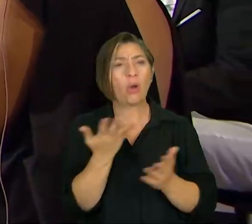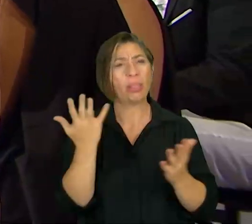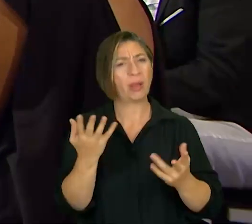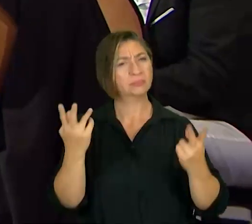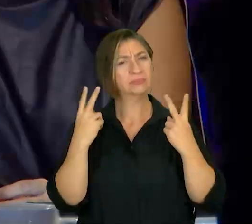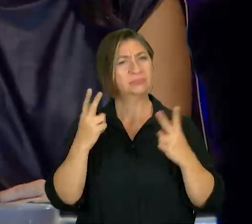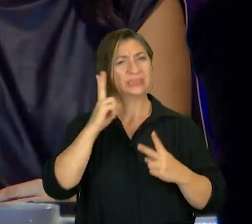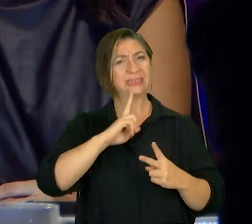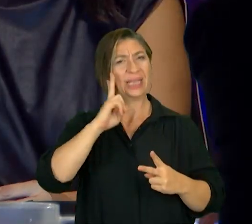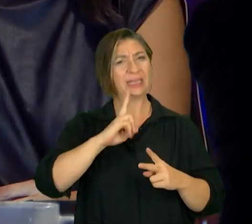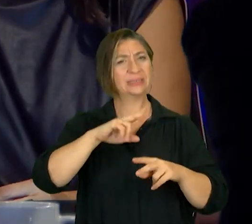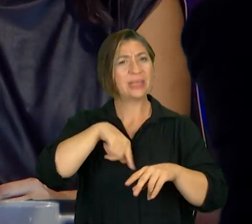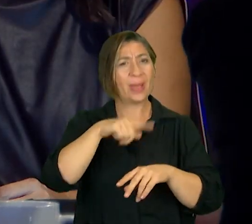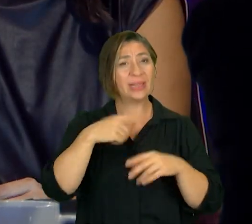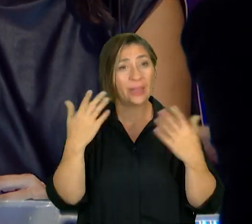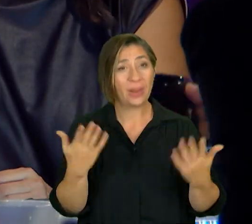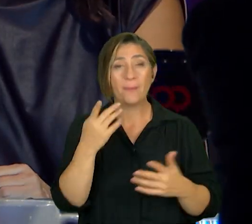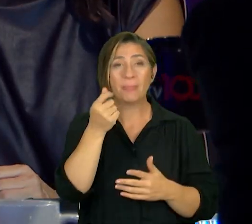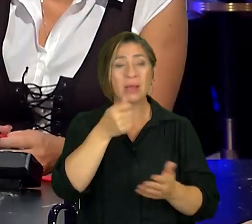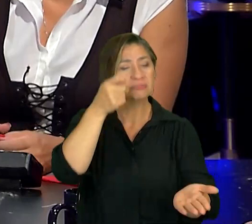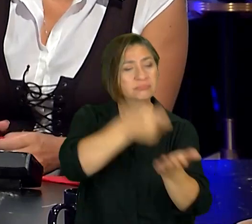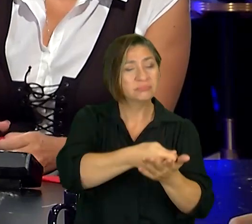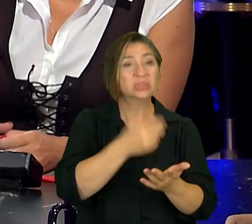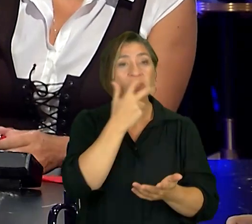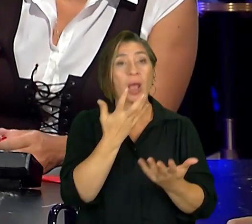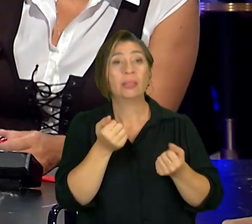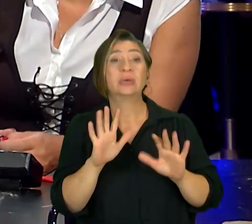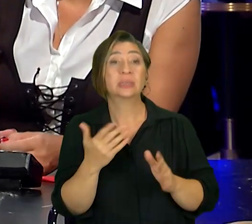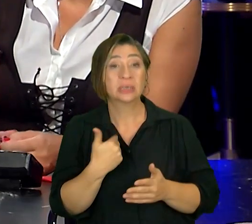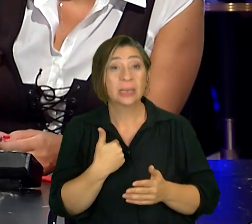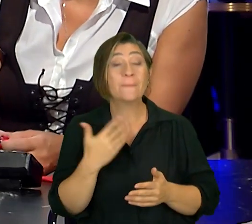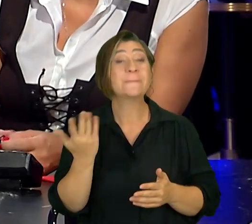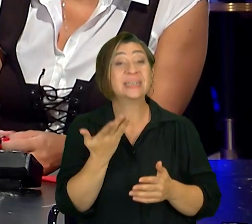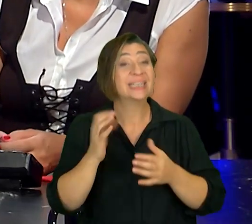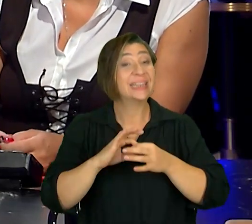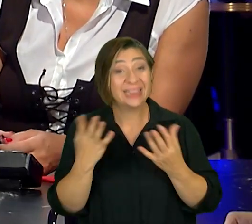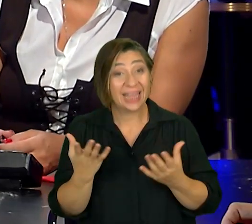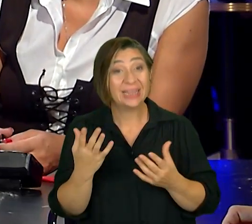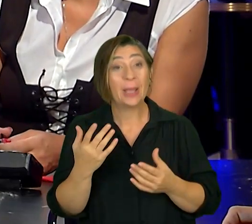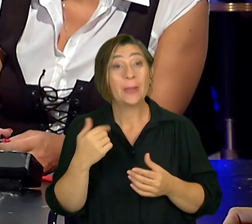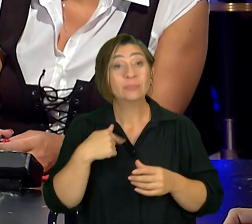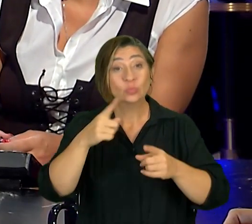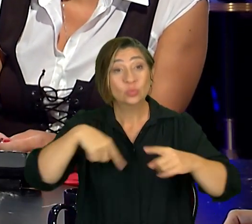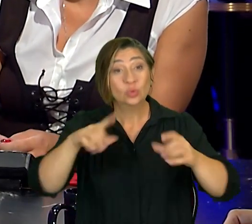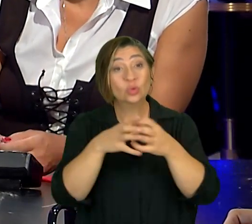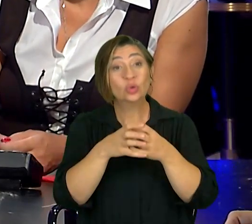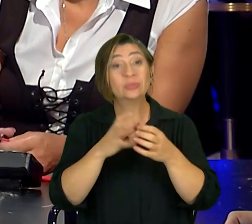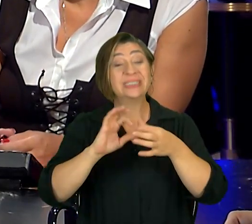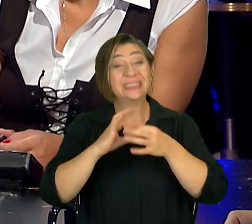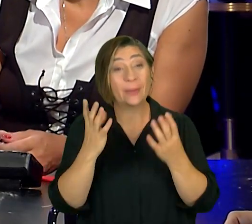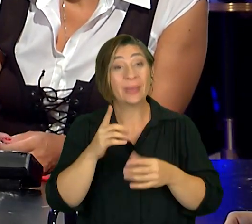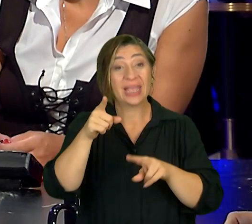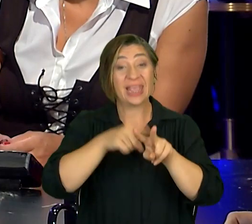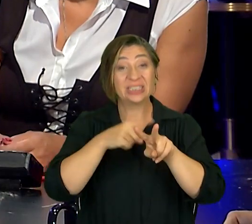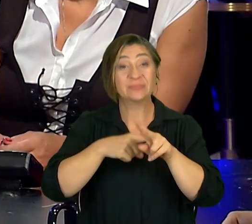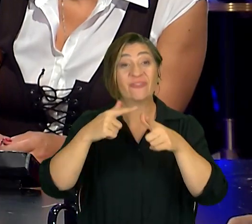şaşalı zengin günlerinde bile paraya kıyıp da benden şarkı almadı mesela. Al, meğerse evet. Sebebi ben bizim bu grubun kurulmasının da sebebi aslında